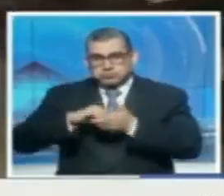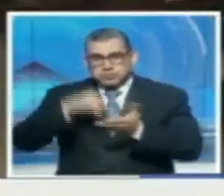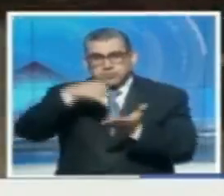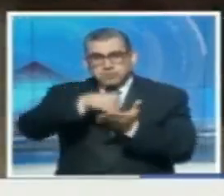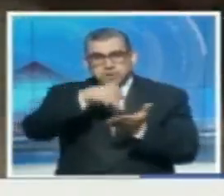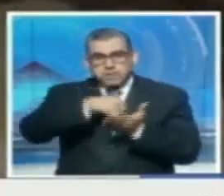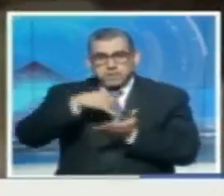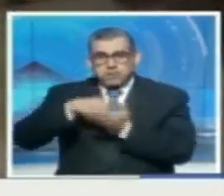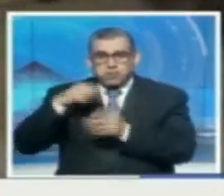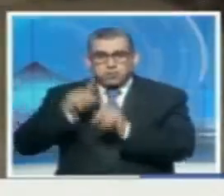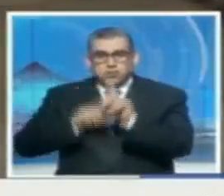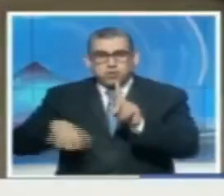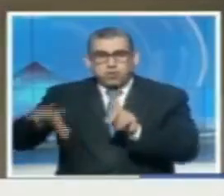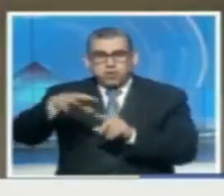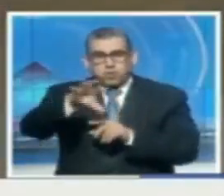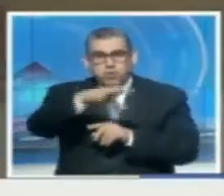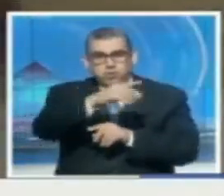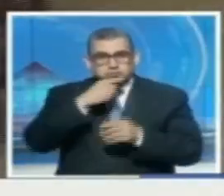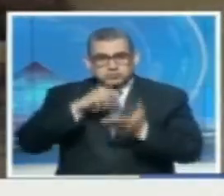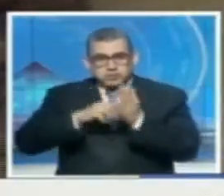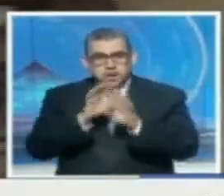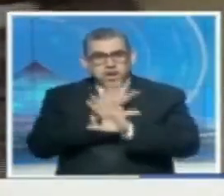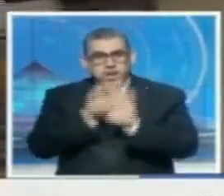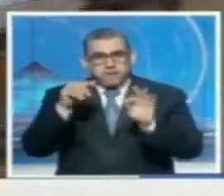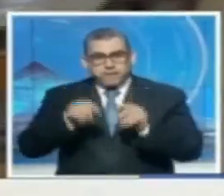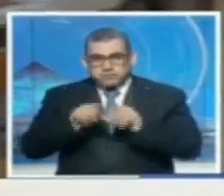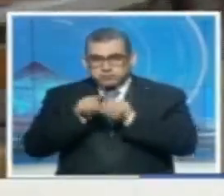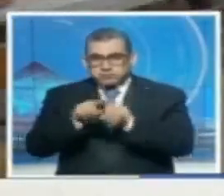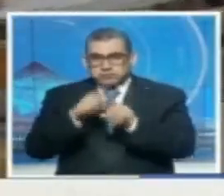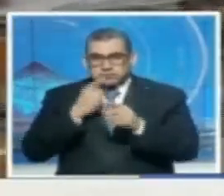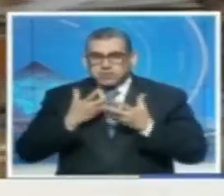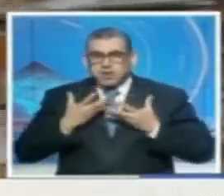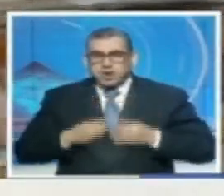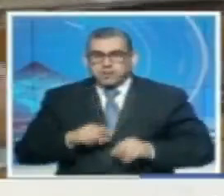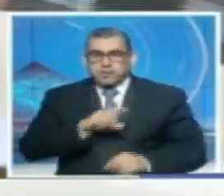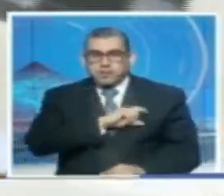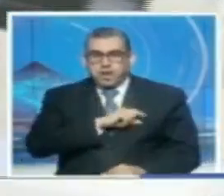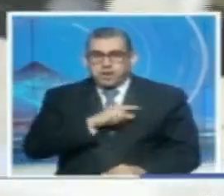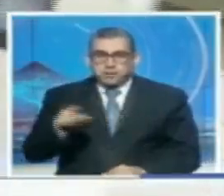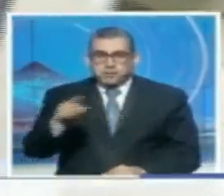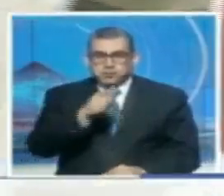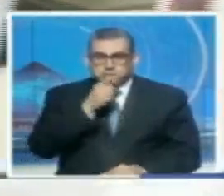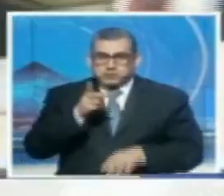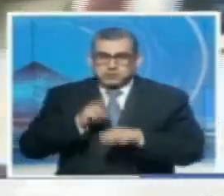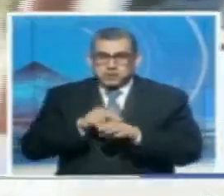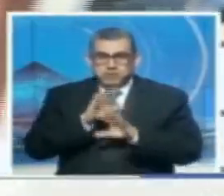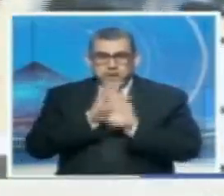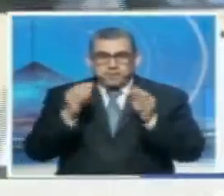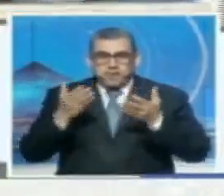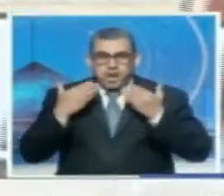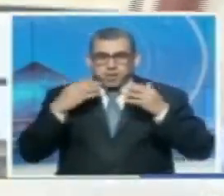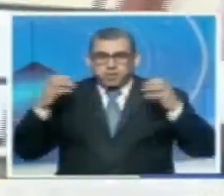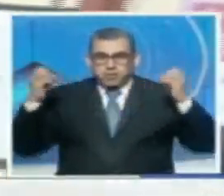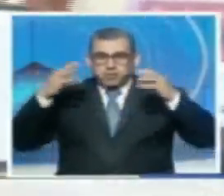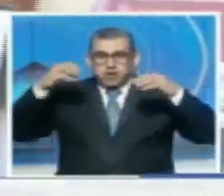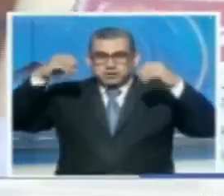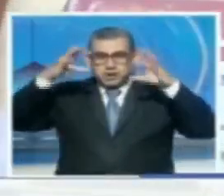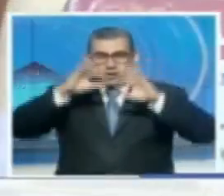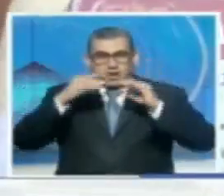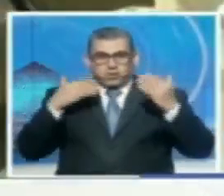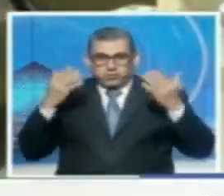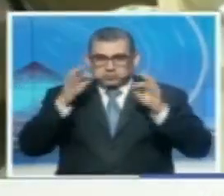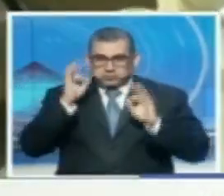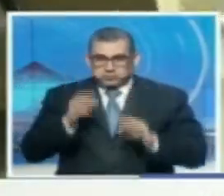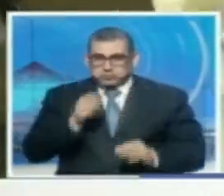إدارة تعليمية مع توافر المناخ المناسب لراحة الطلاب وأيضا وسائل التهوية والإنارة، مع